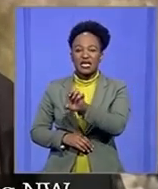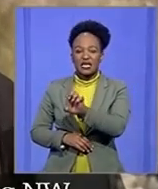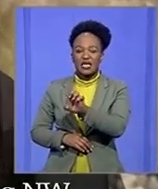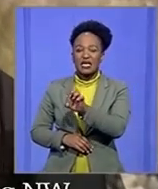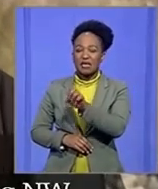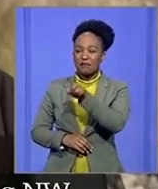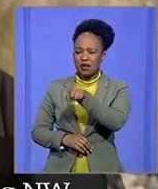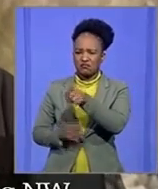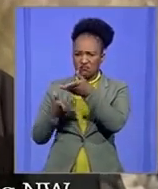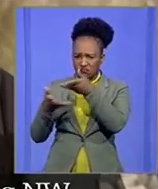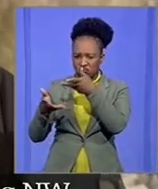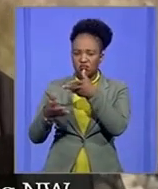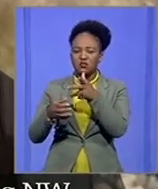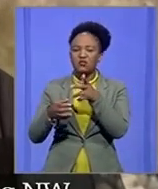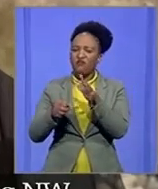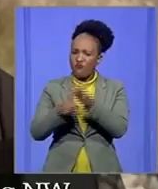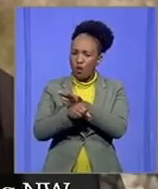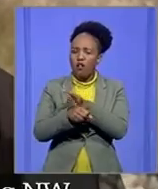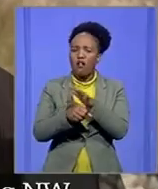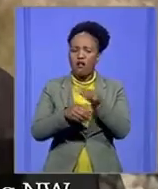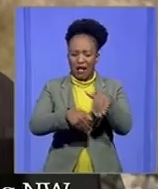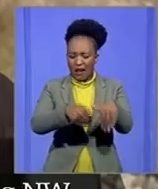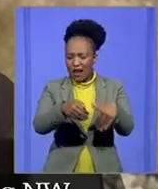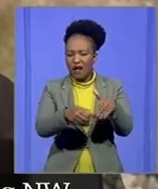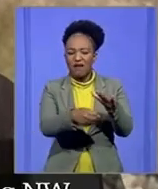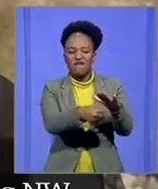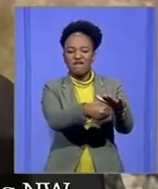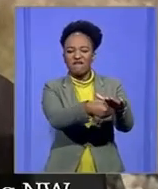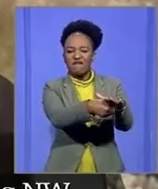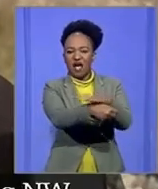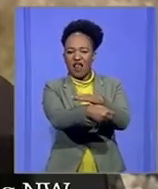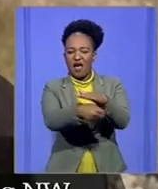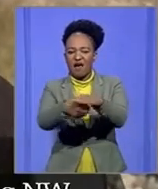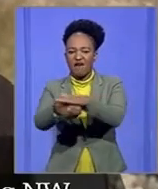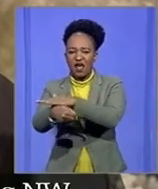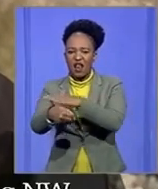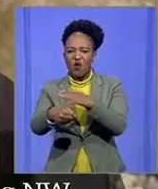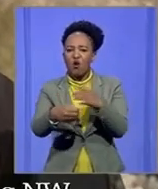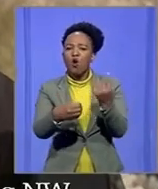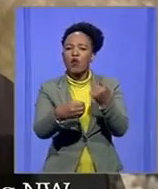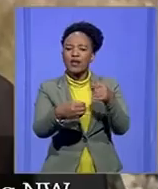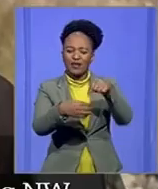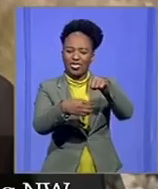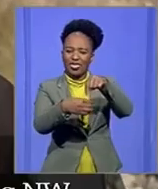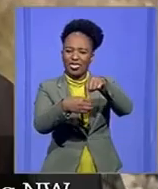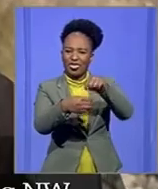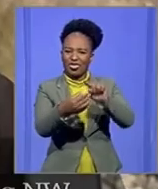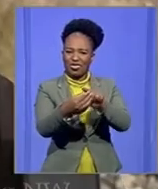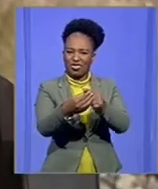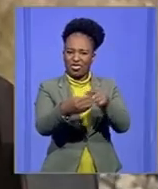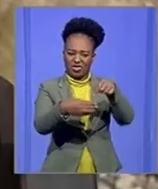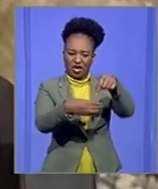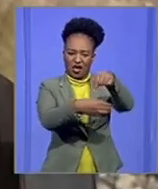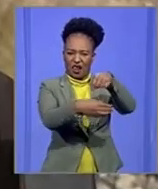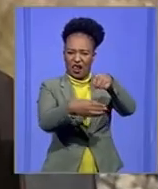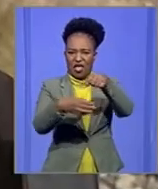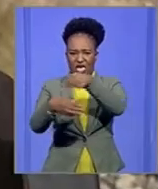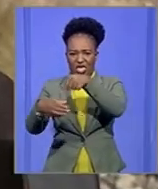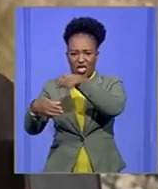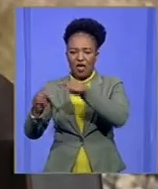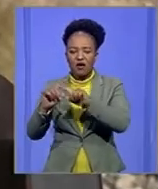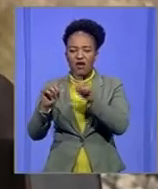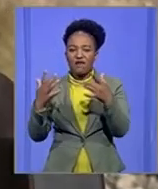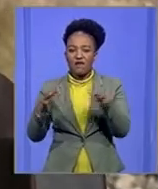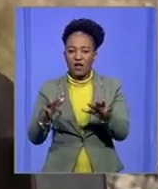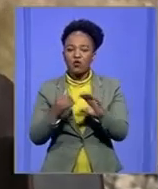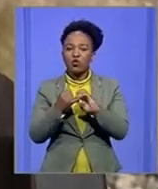se le ruri ka ntlha gore process eo ke bone fela ba di-mineral resources ko godimo ba ka lekang go ka re thusa ka yone ka ntlha gore a leka go ka tswala mme mo